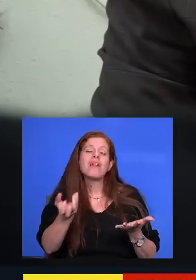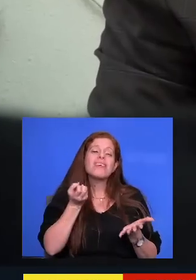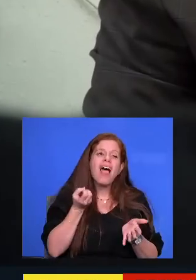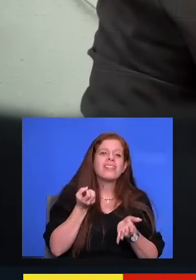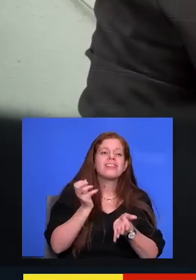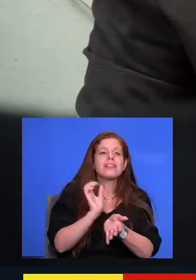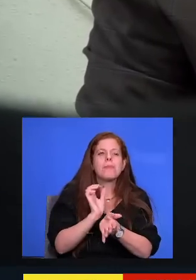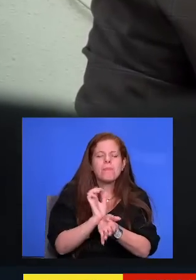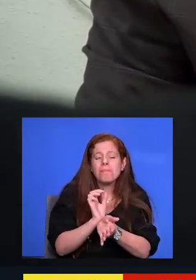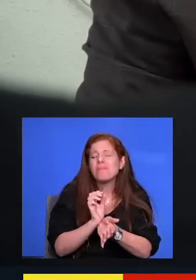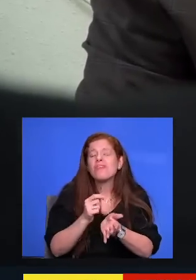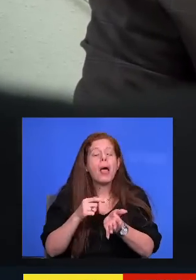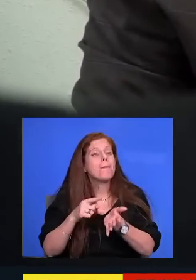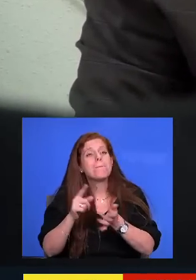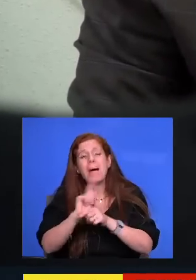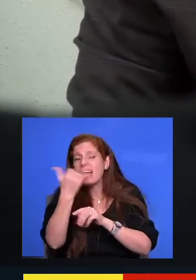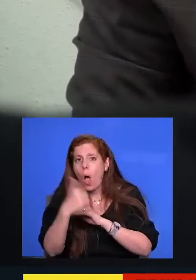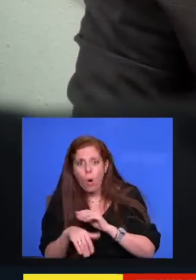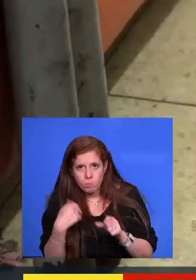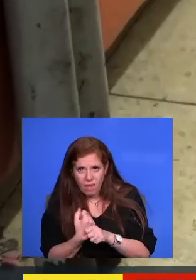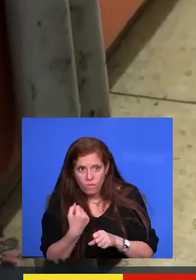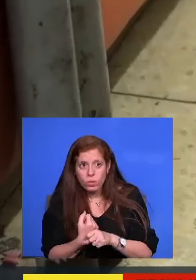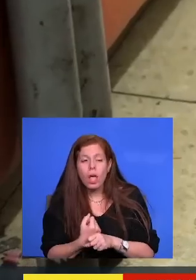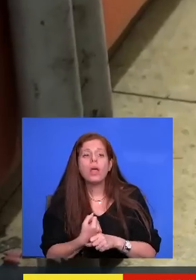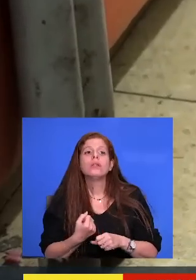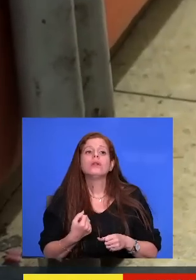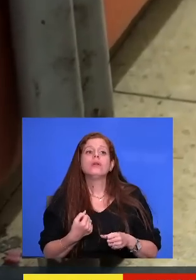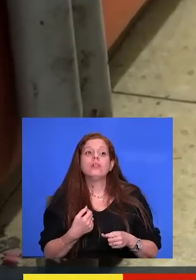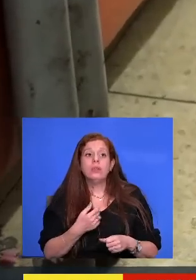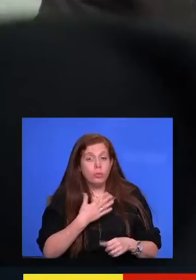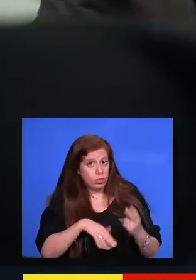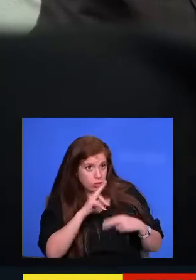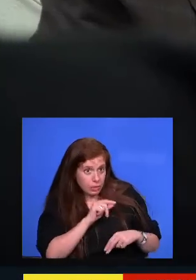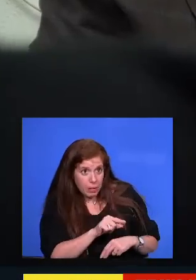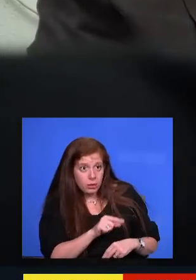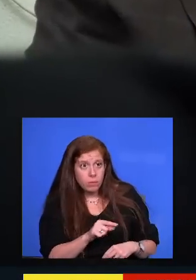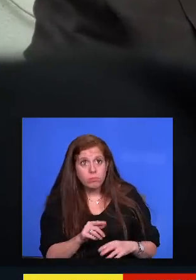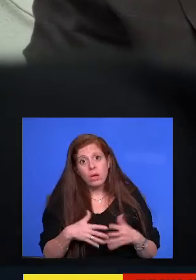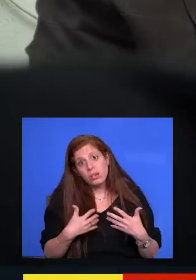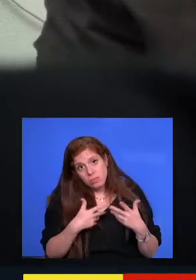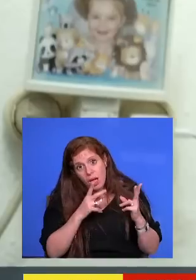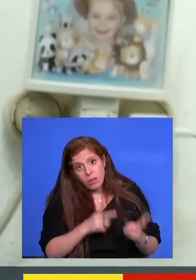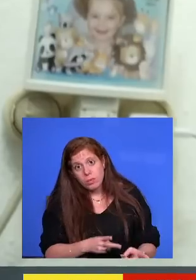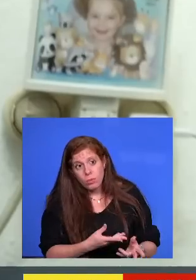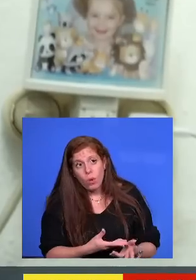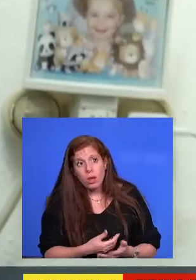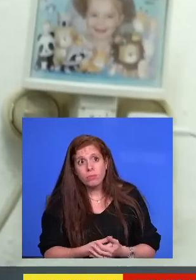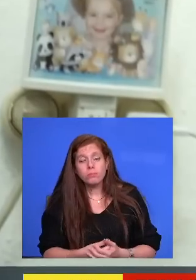איכשהו ברגע האחרון מהעבודה, כאילו. את לא רוצה שנדבר איתה? אשמח אם יכולים לזה.